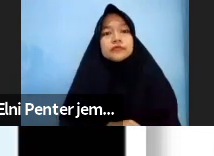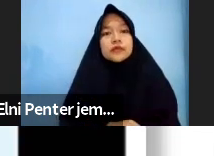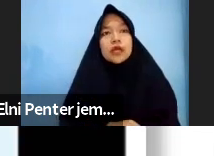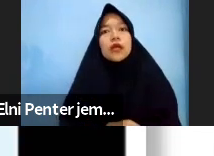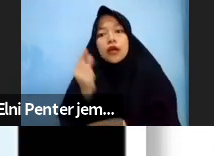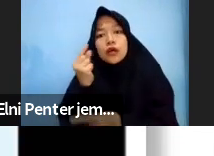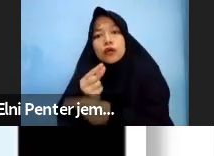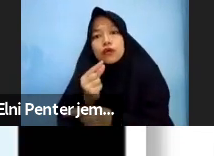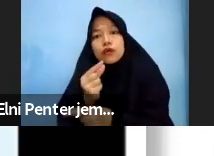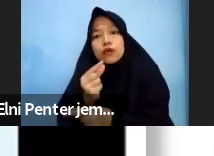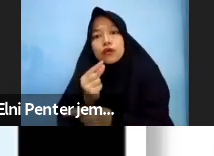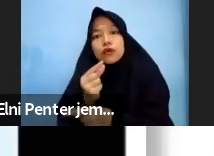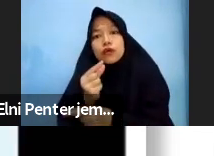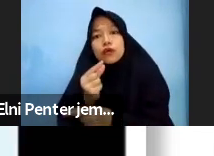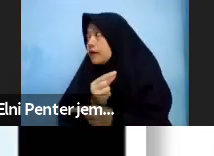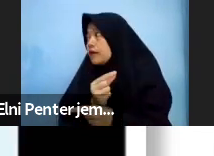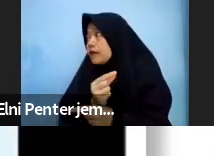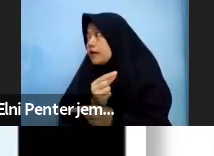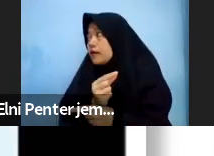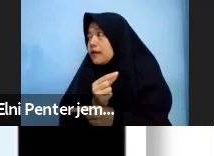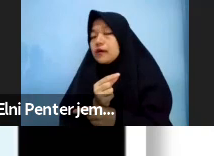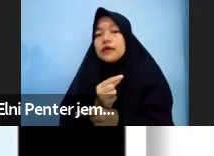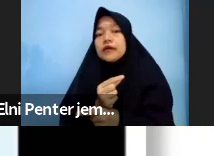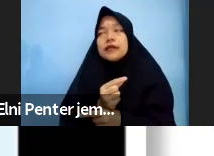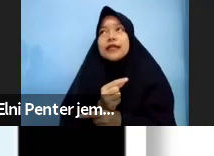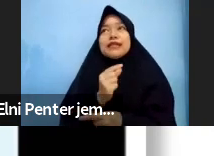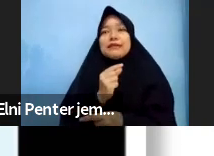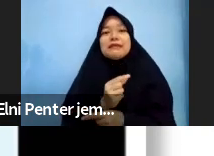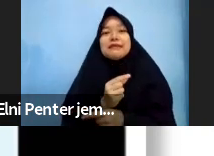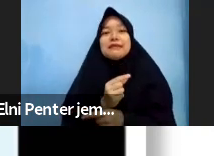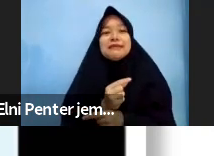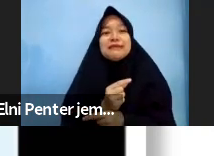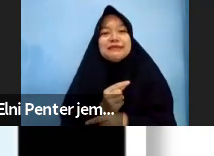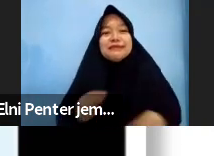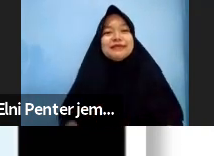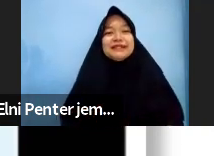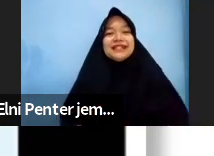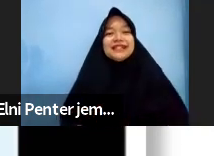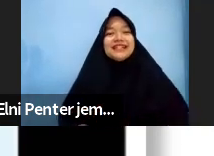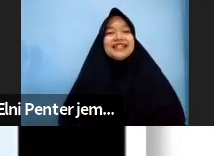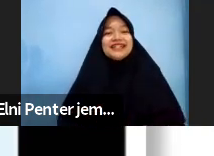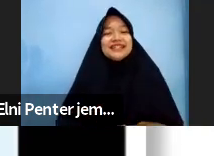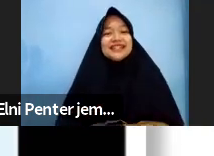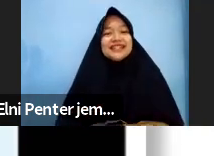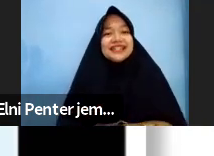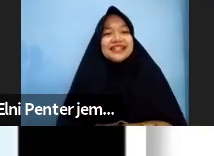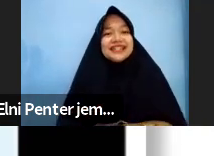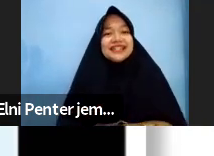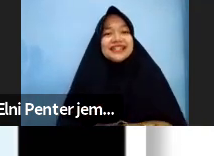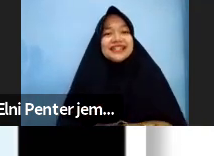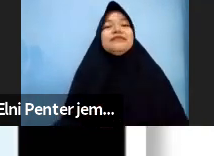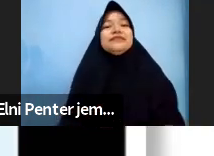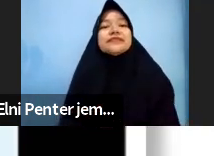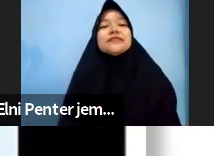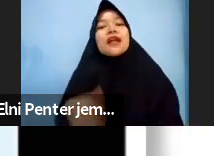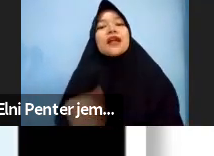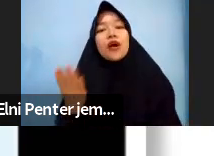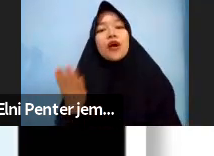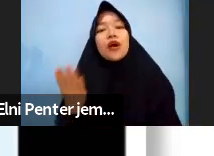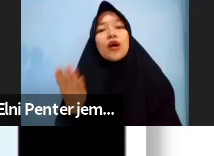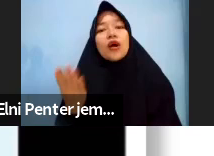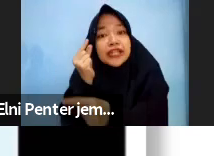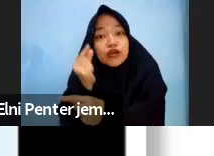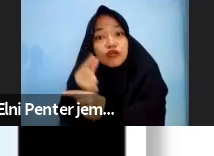radio edukasi nanti Bapak Ibu menuju ke budi pekerti ini salah kan tentang si Wayan saji dengan